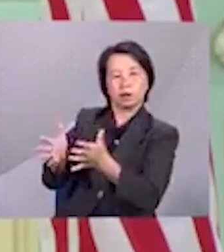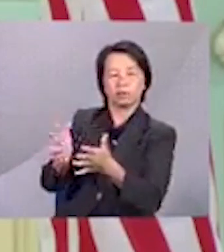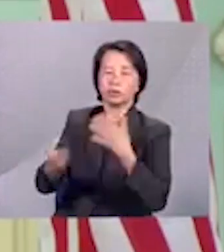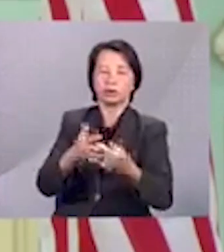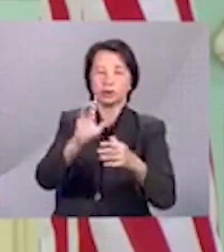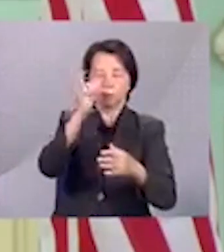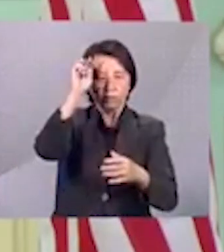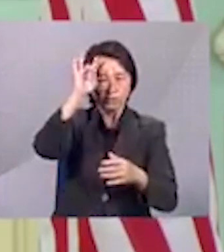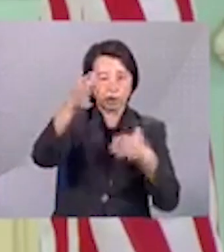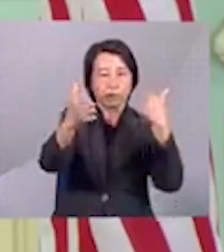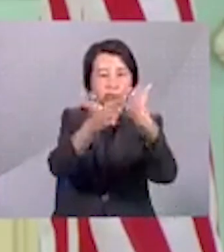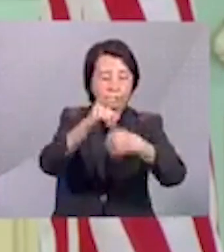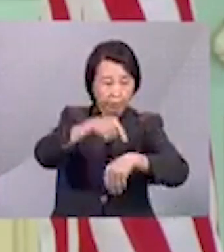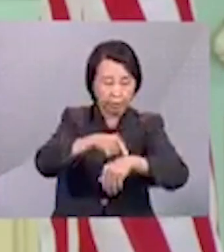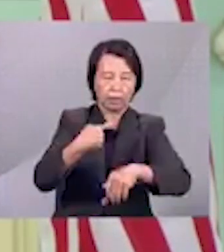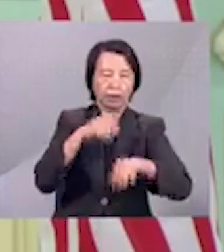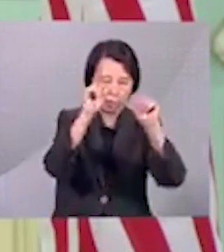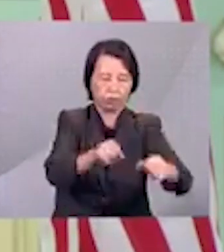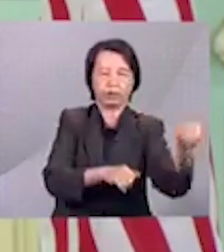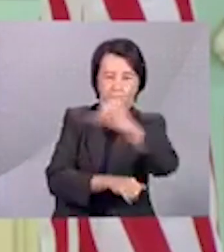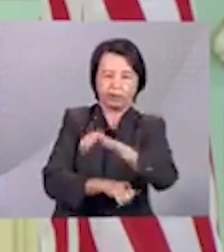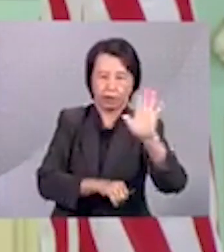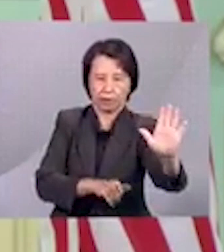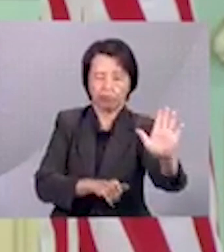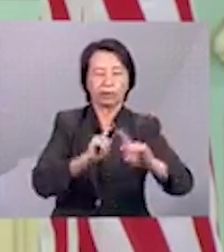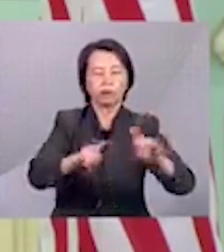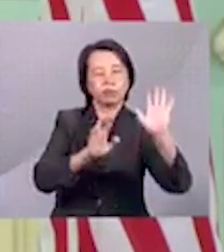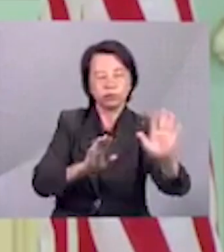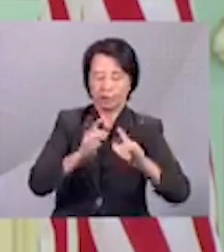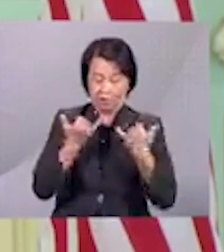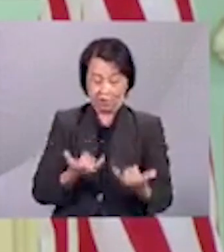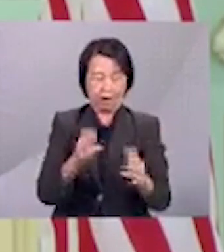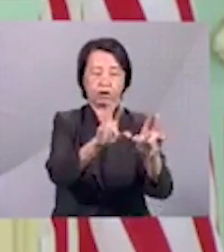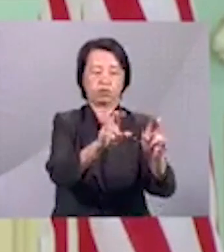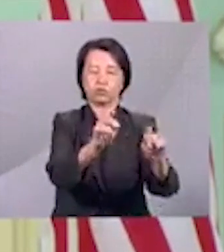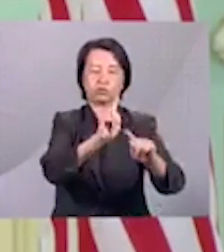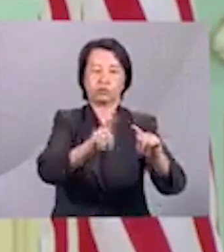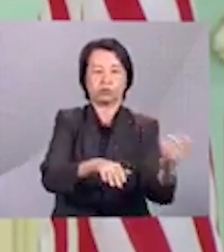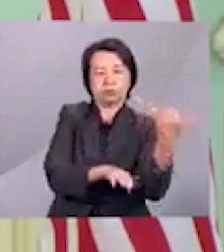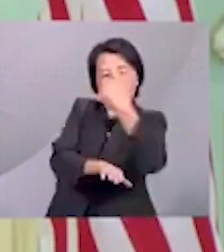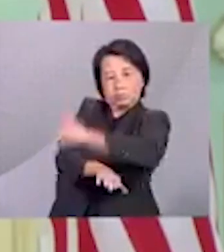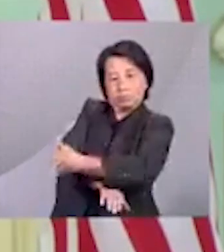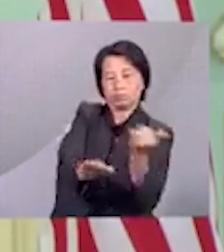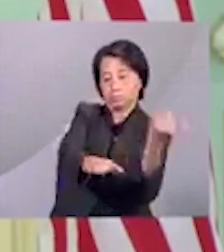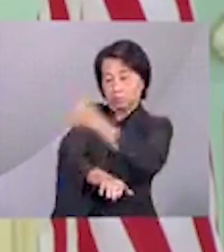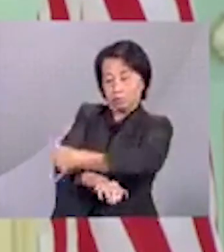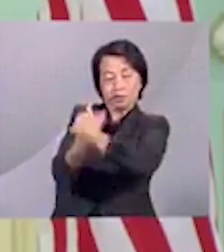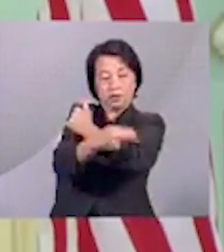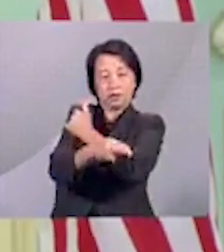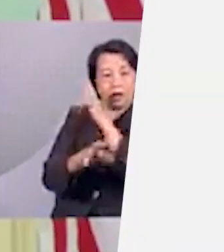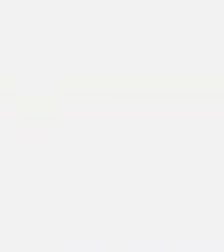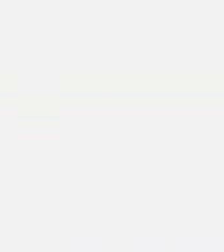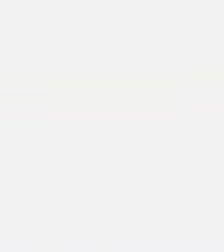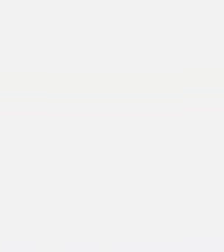sampai masanya kita akan benarkan. Tapi tunggu dulu, not now. Masih lagi belum boleh. Okey?